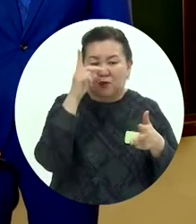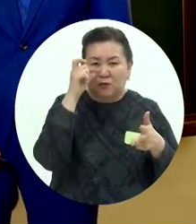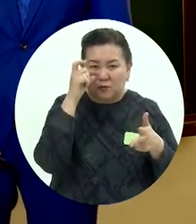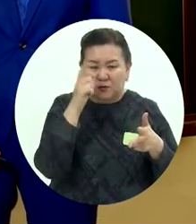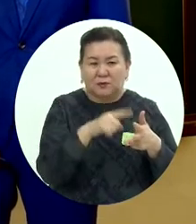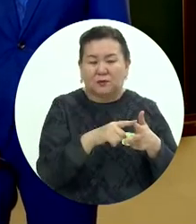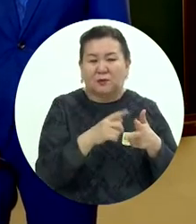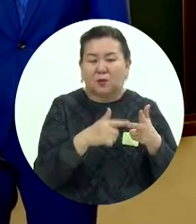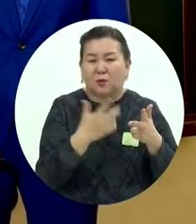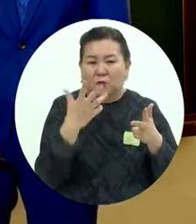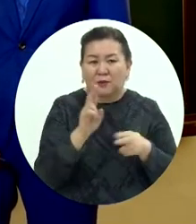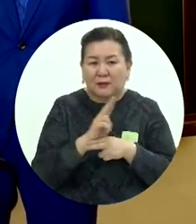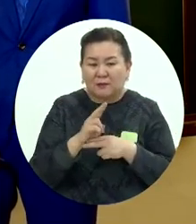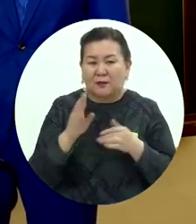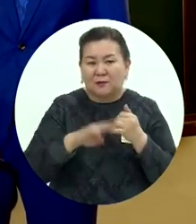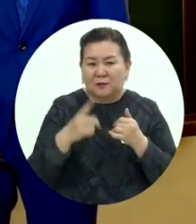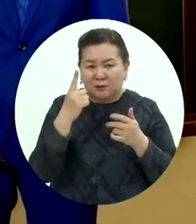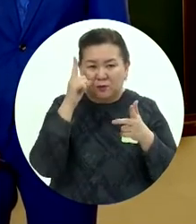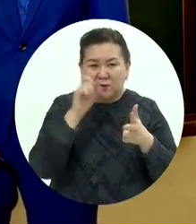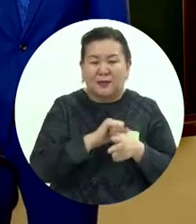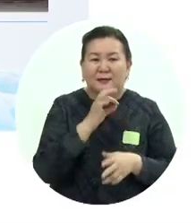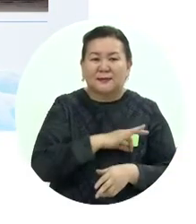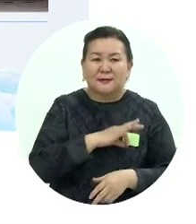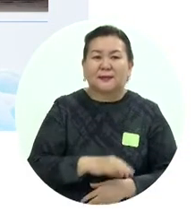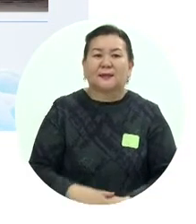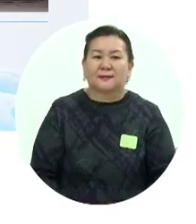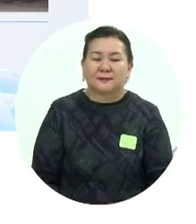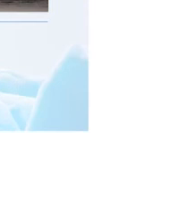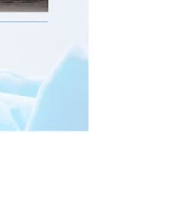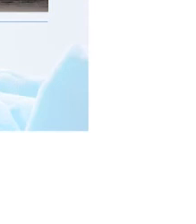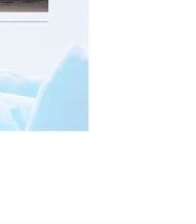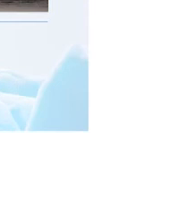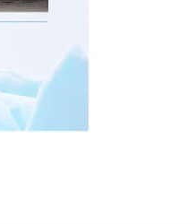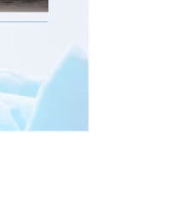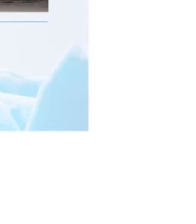ашиглана. 3-р даалгаварт сүүлийн зургийг ашиглах нэ.